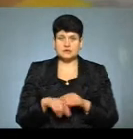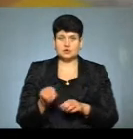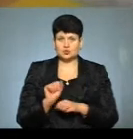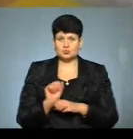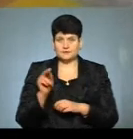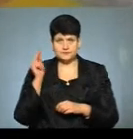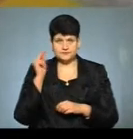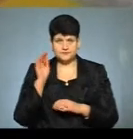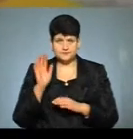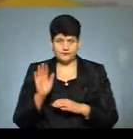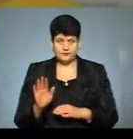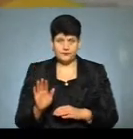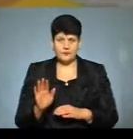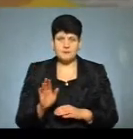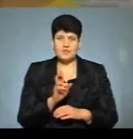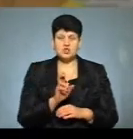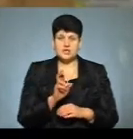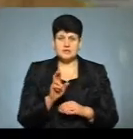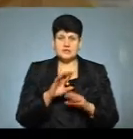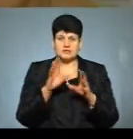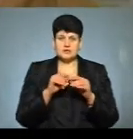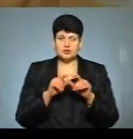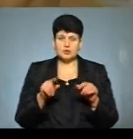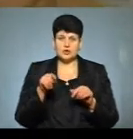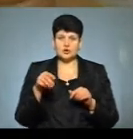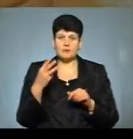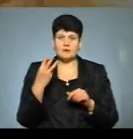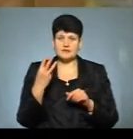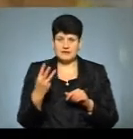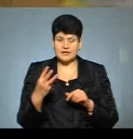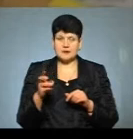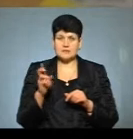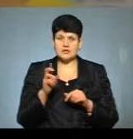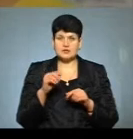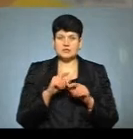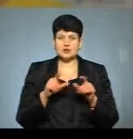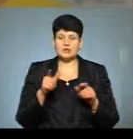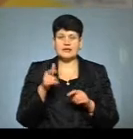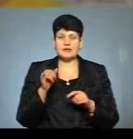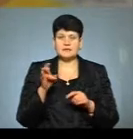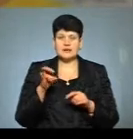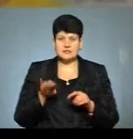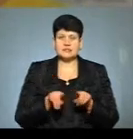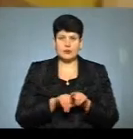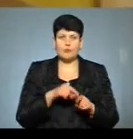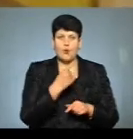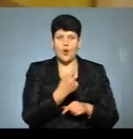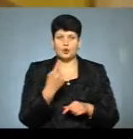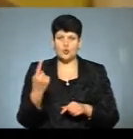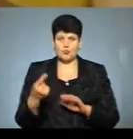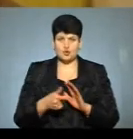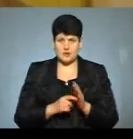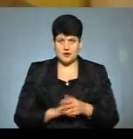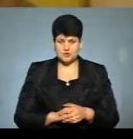призупинили навчання. Бержанська загальноосвітня школа номер 3 і Бержанська школа-гімназія також по одному класу. По